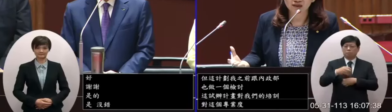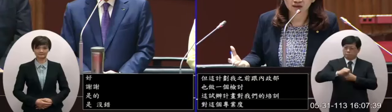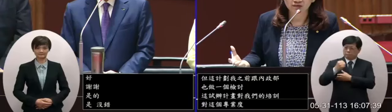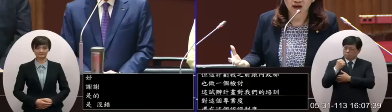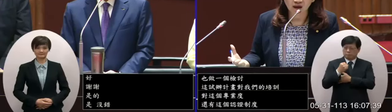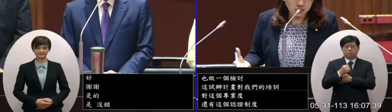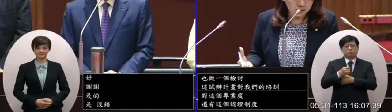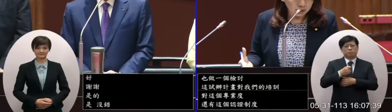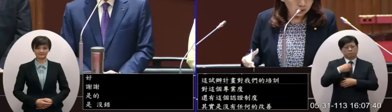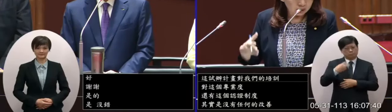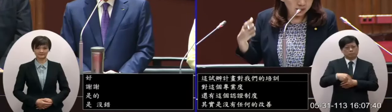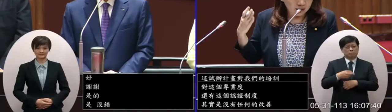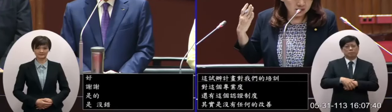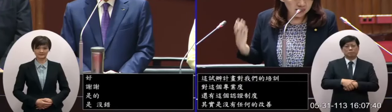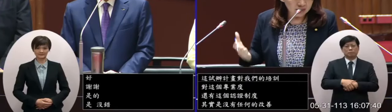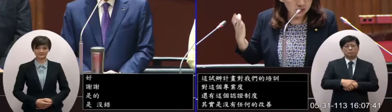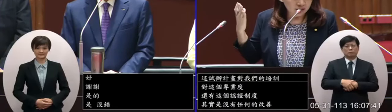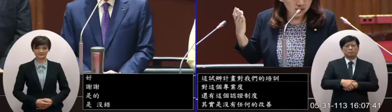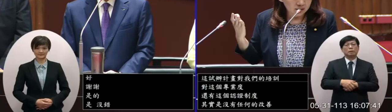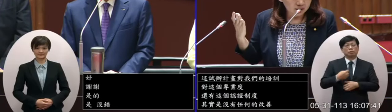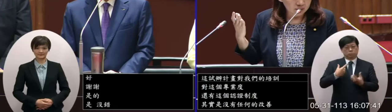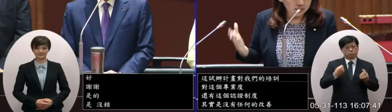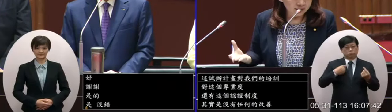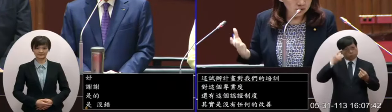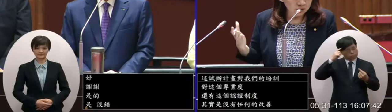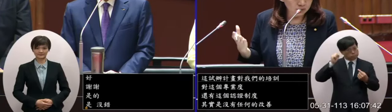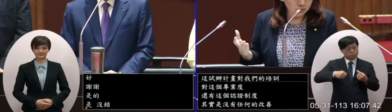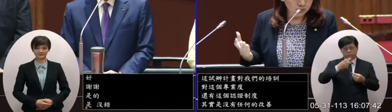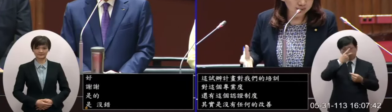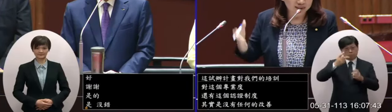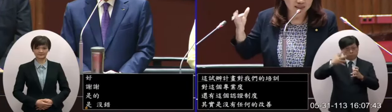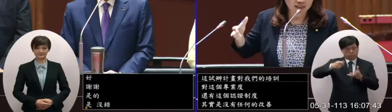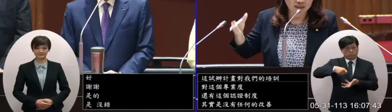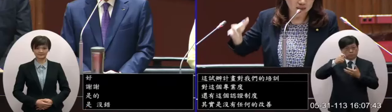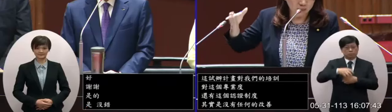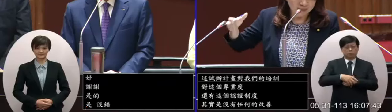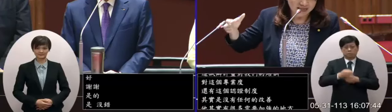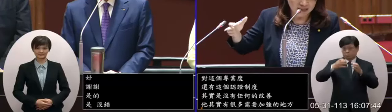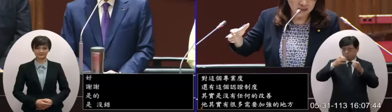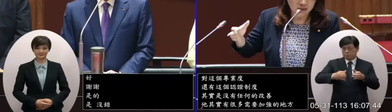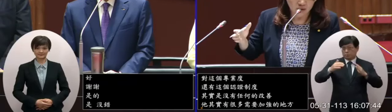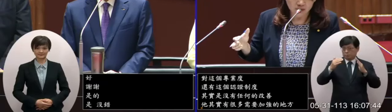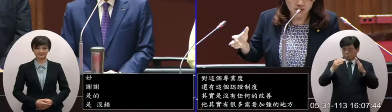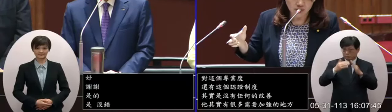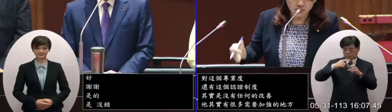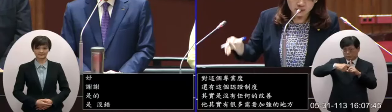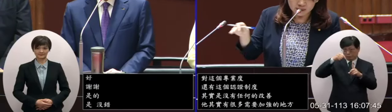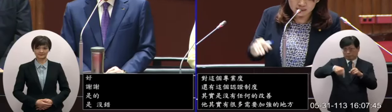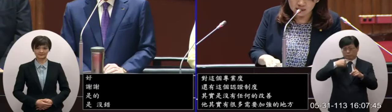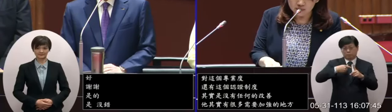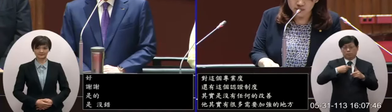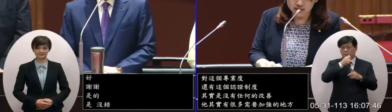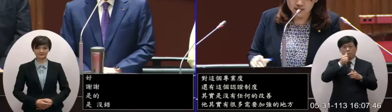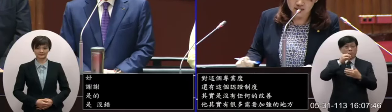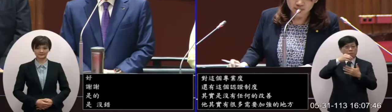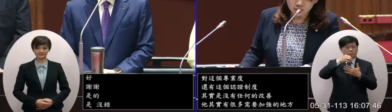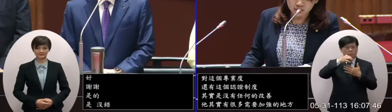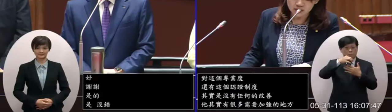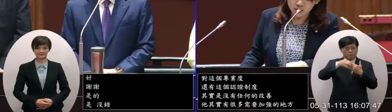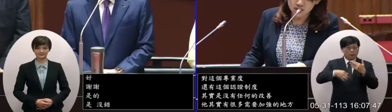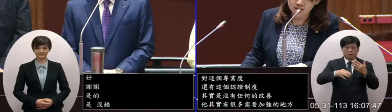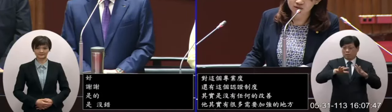强的这个地方，所以我也赞成我们赖总统所说的建立国家级的通译制度。因为现在的目前